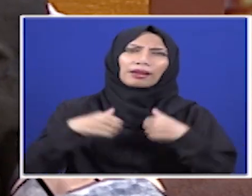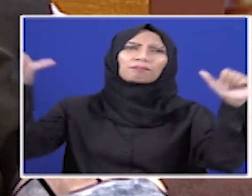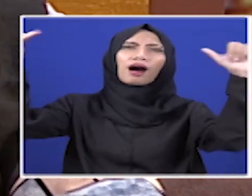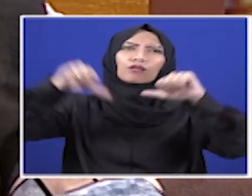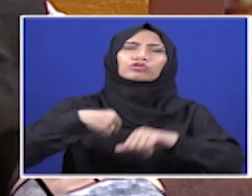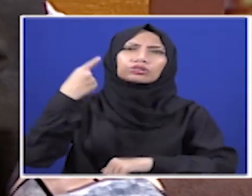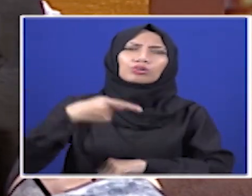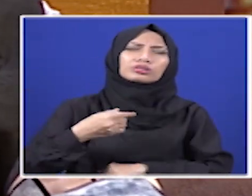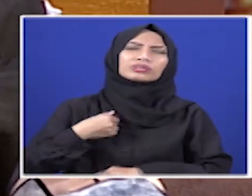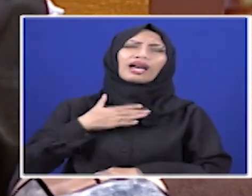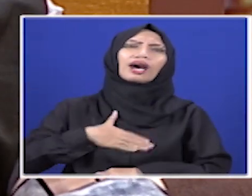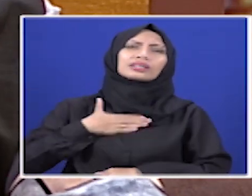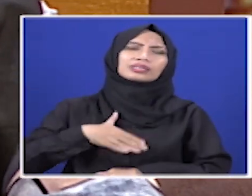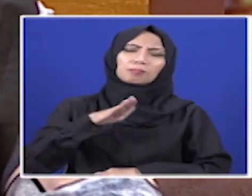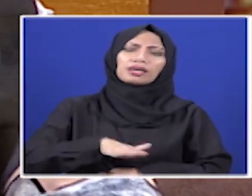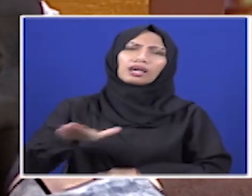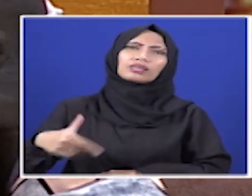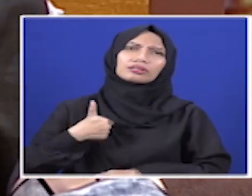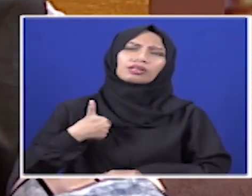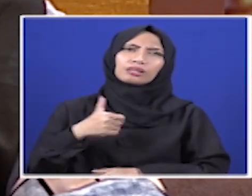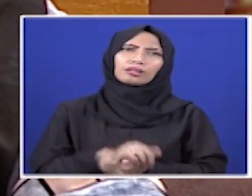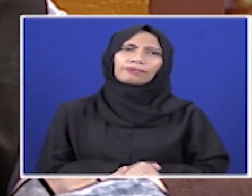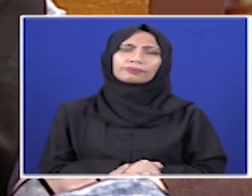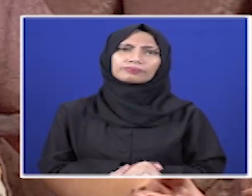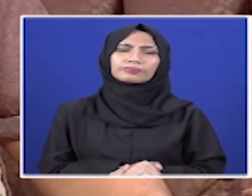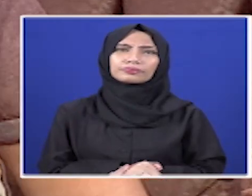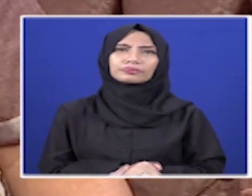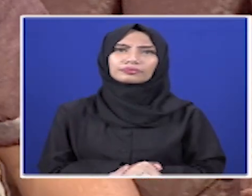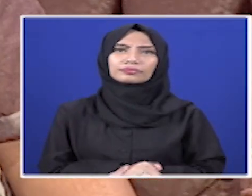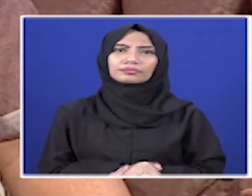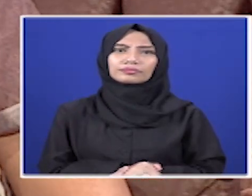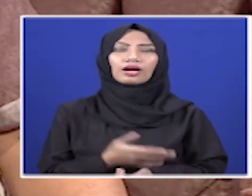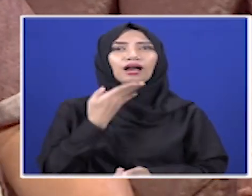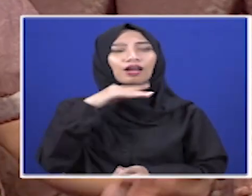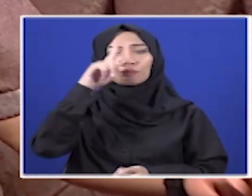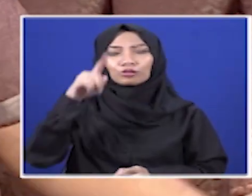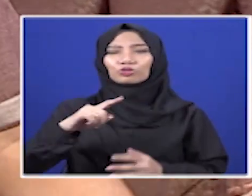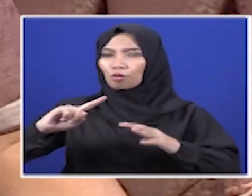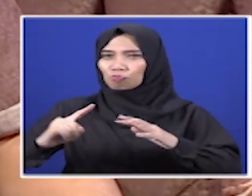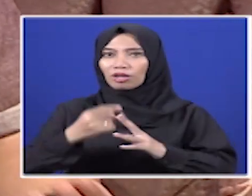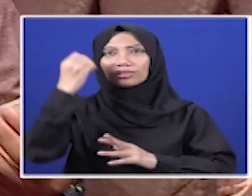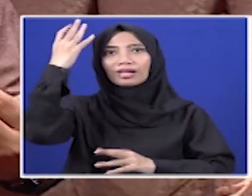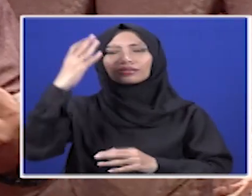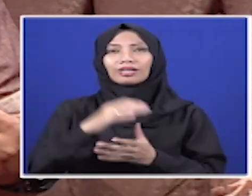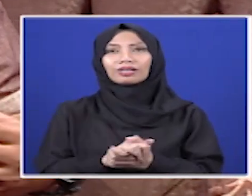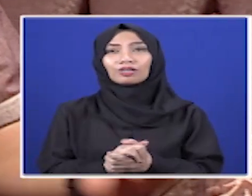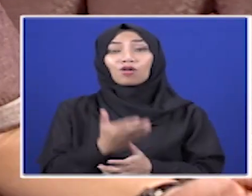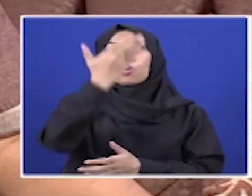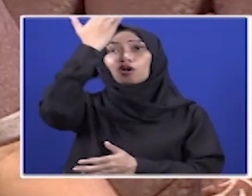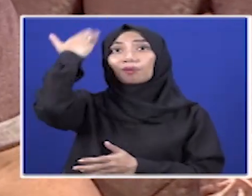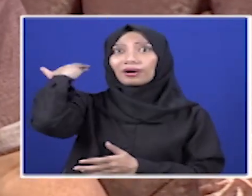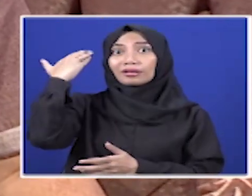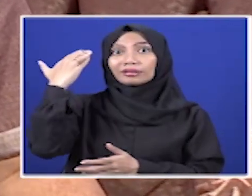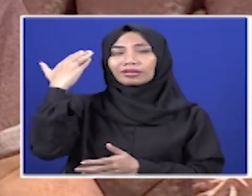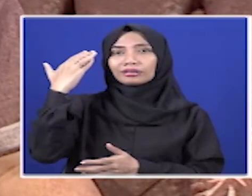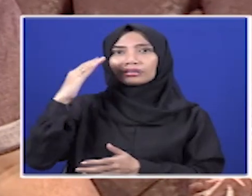saya kasihan sama anak dan keluarga saya Seperti contohnya kemarin-kemarin anak makan dari hasil yang